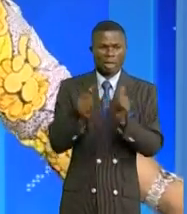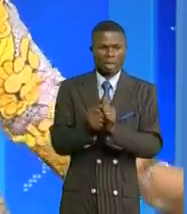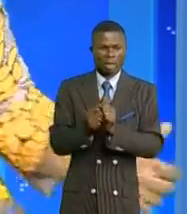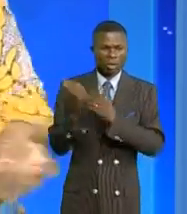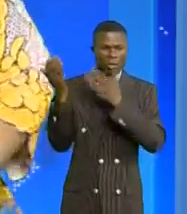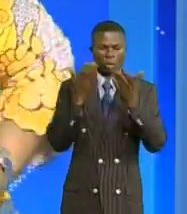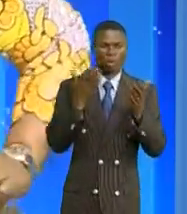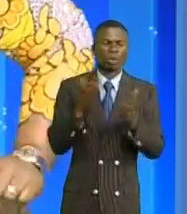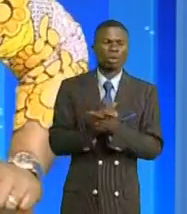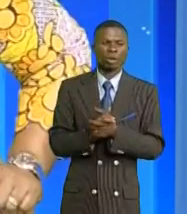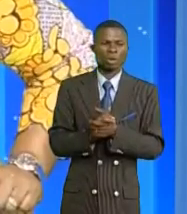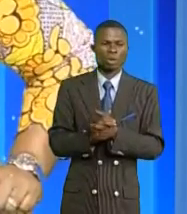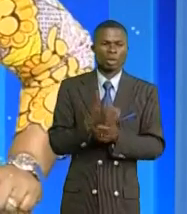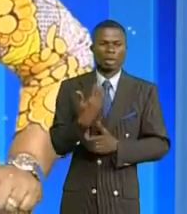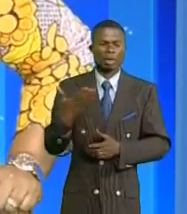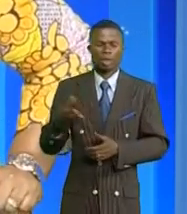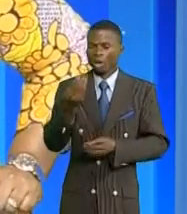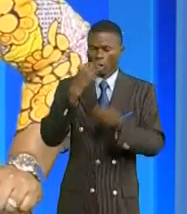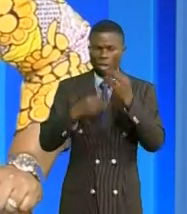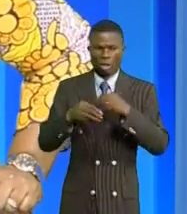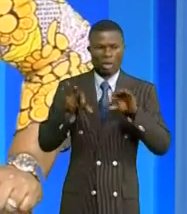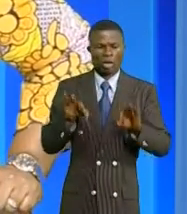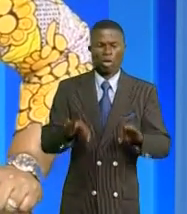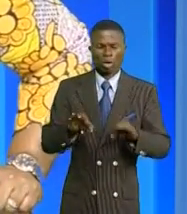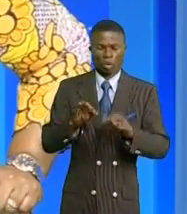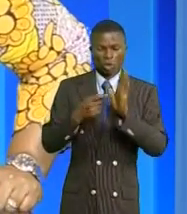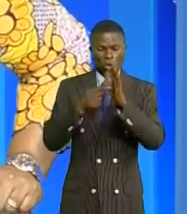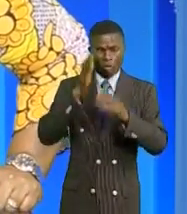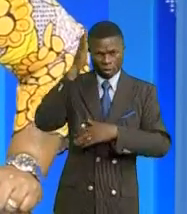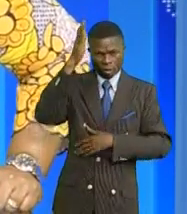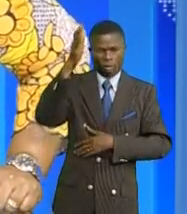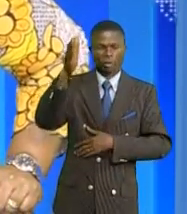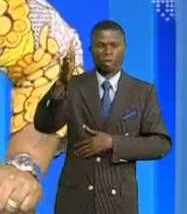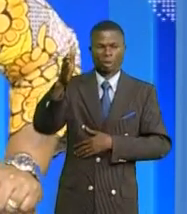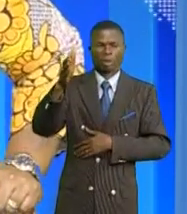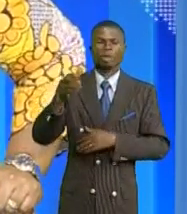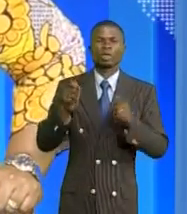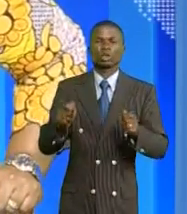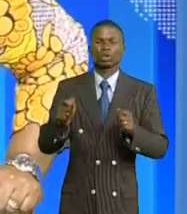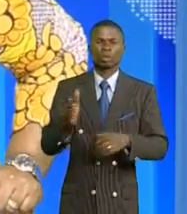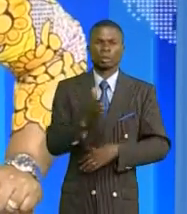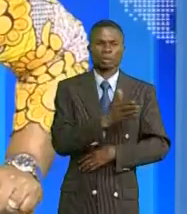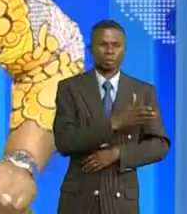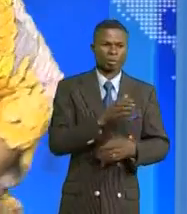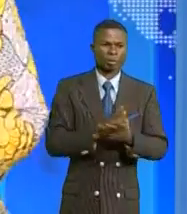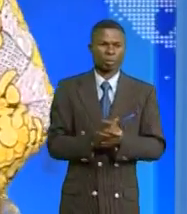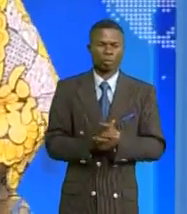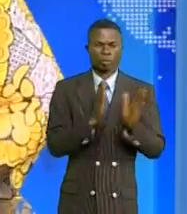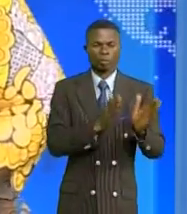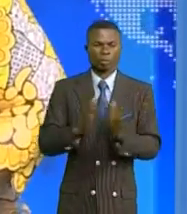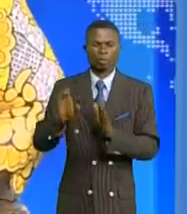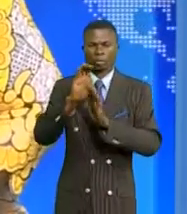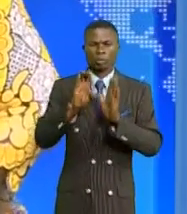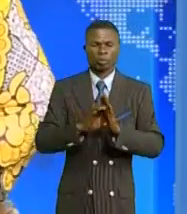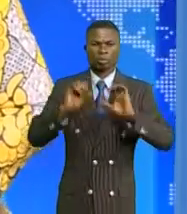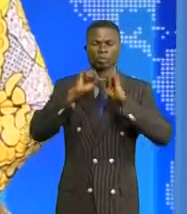de l'exploitation des produits alimentaires, denrées et des grandes consommations dans nos prochaines éditions. L'amélioration des